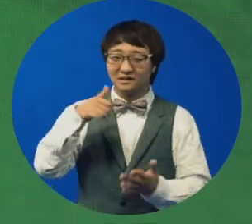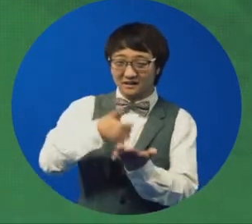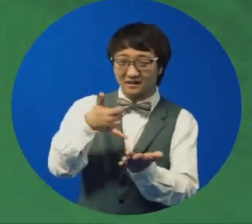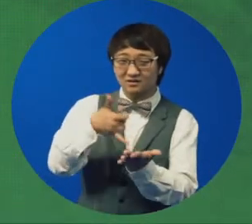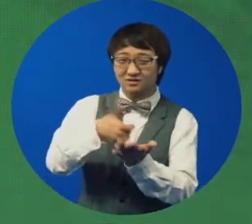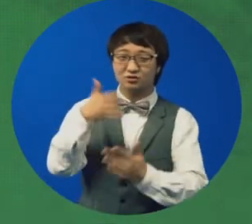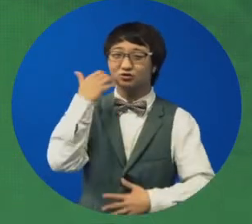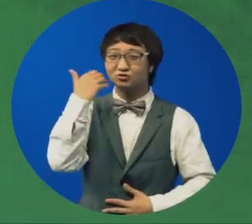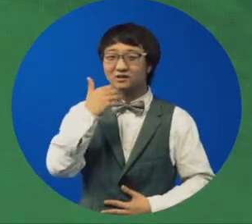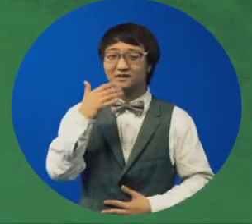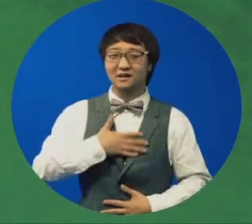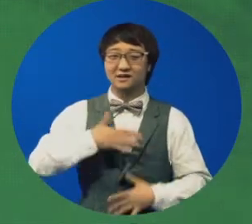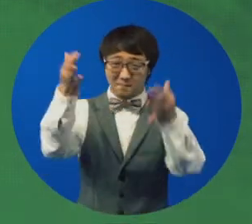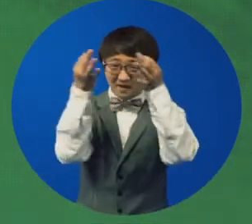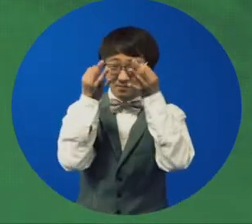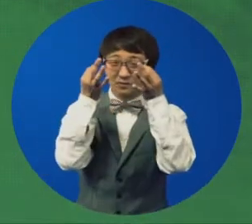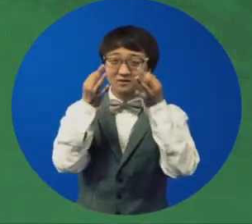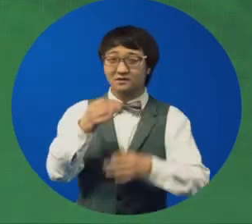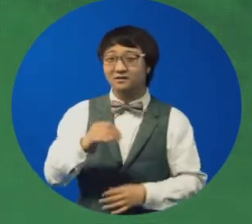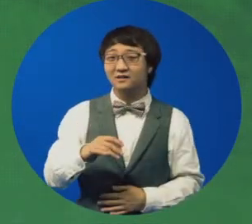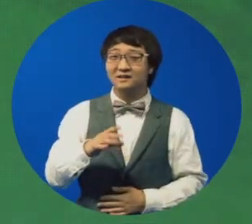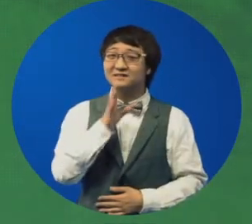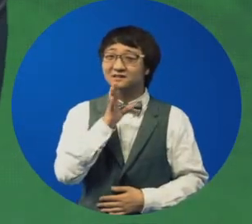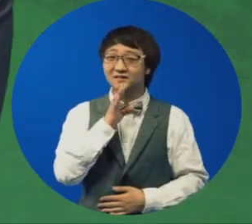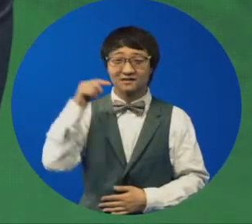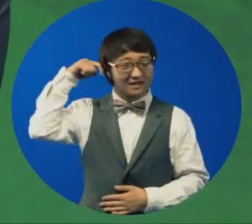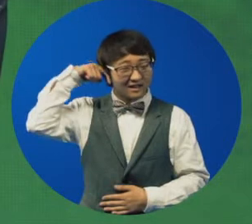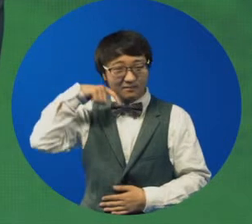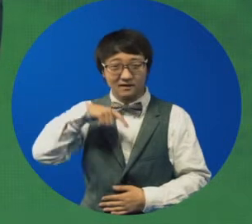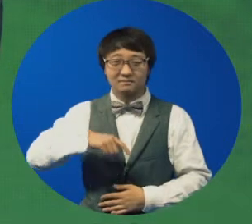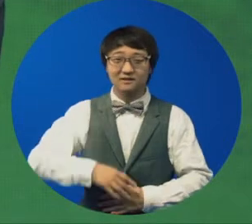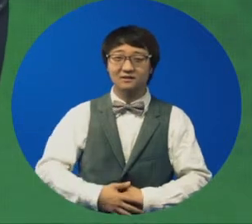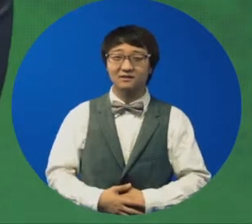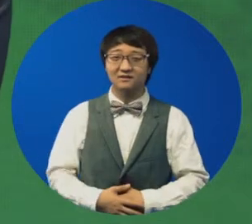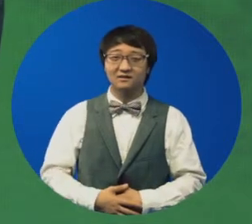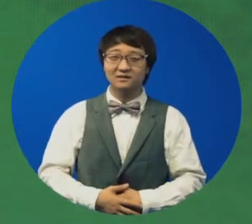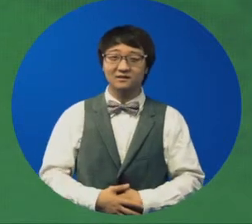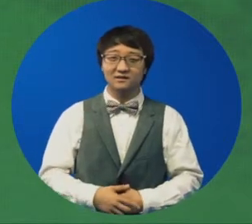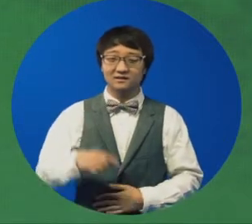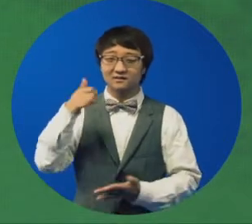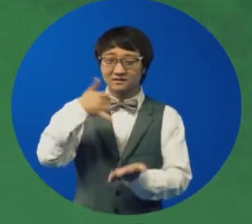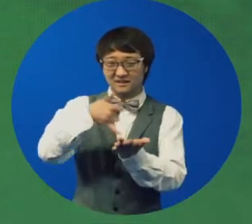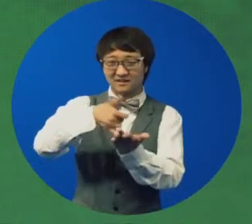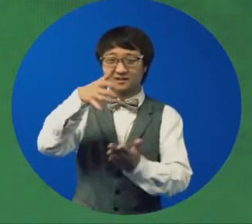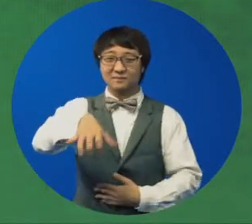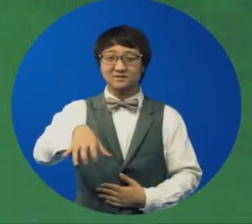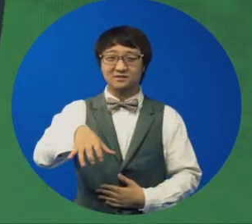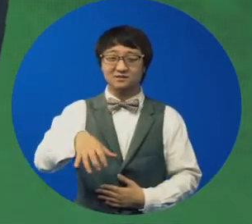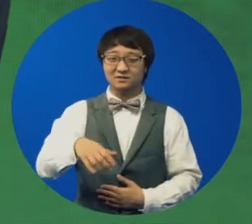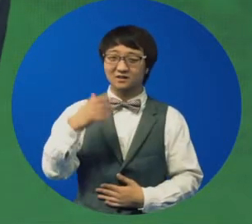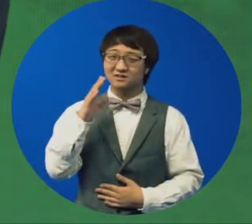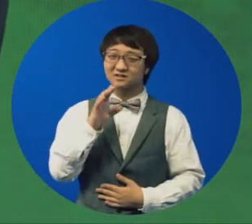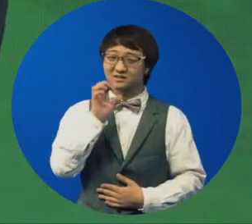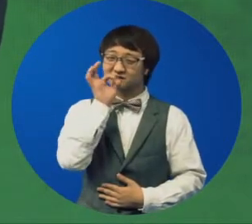누군가 나를 바라보고 있다는 실제적인 감각입니다. 그래서 그 인격 앞에서 우리는 절대로 무례하지